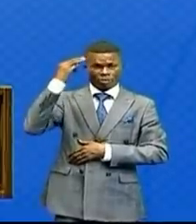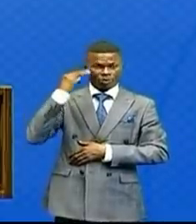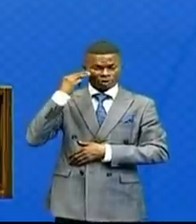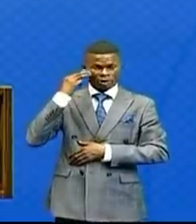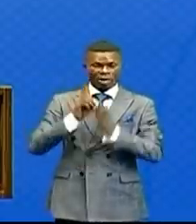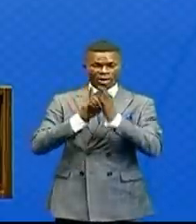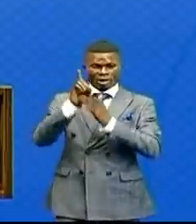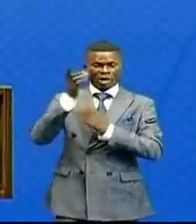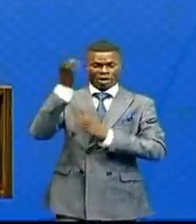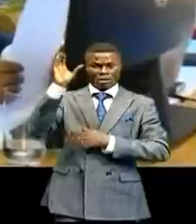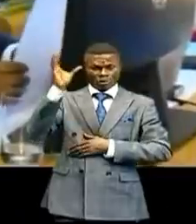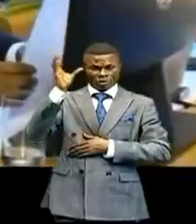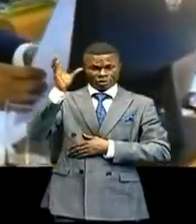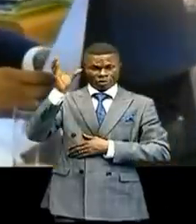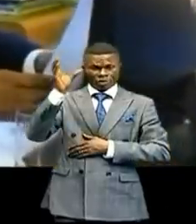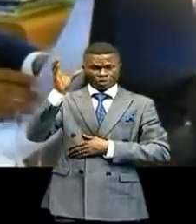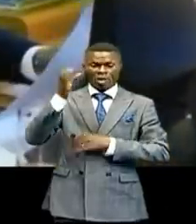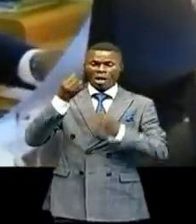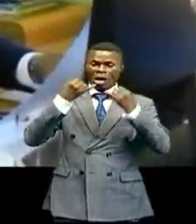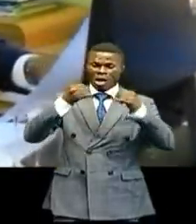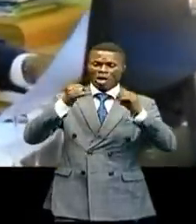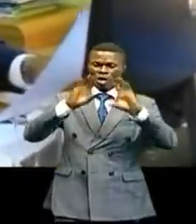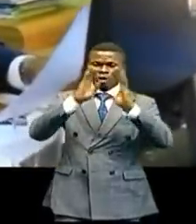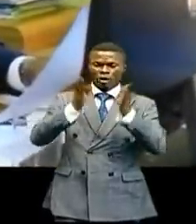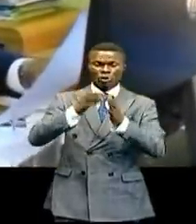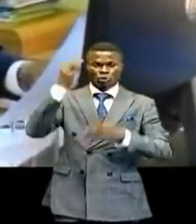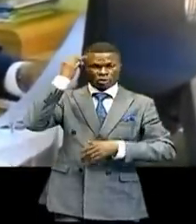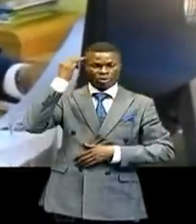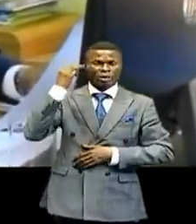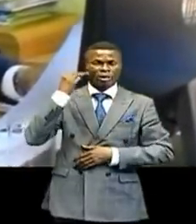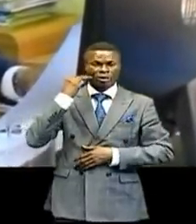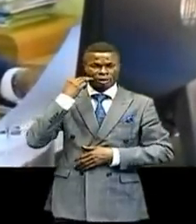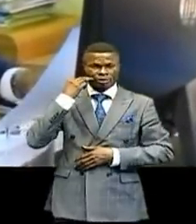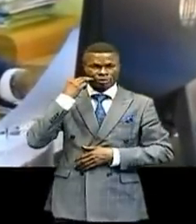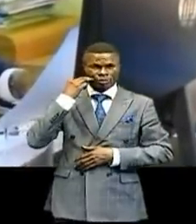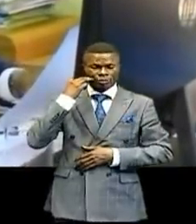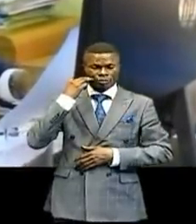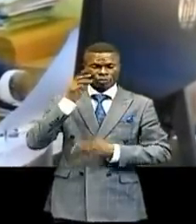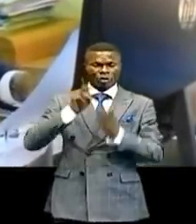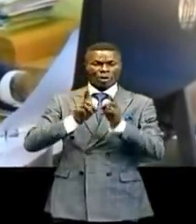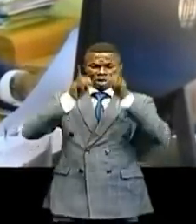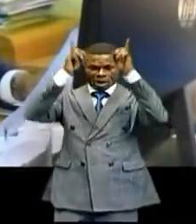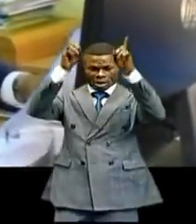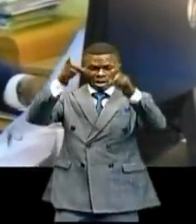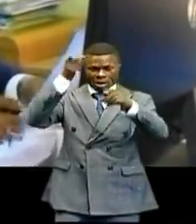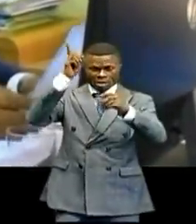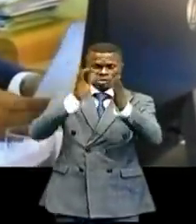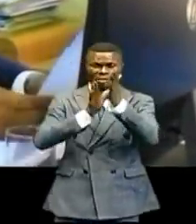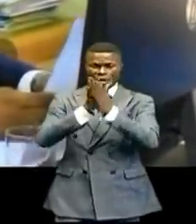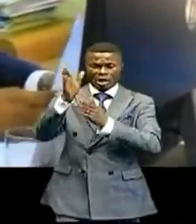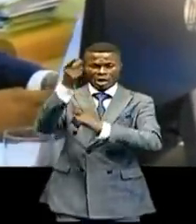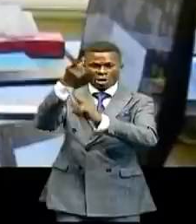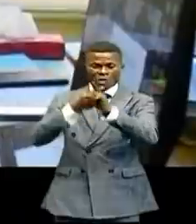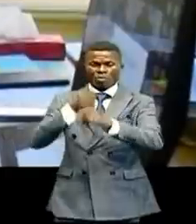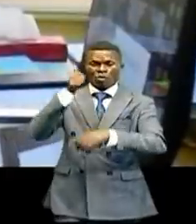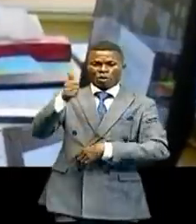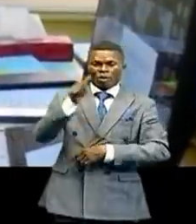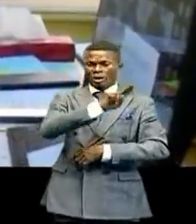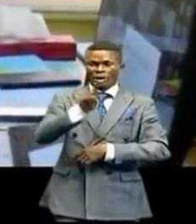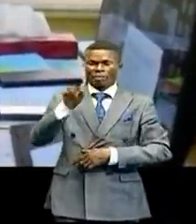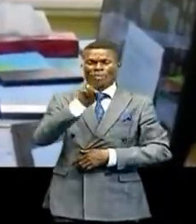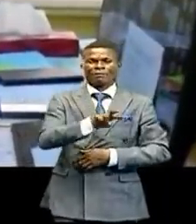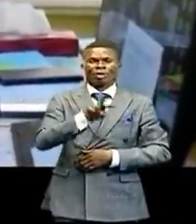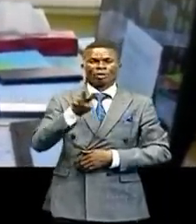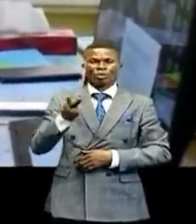du Développement rural, a informé le membre du Conseil du report à la première quinzaine du mois de janvier